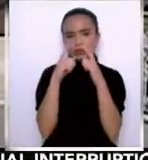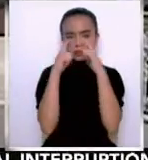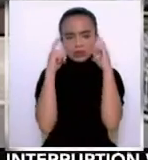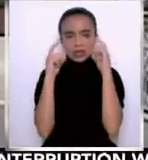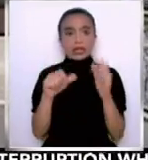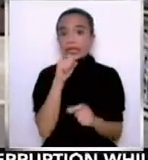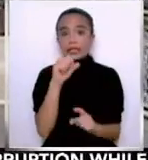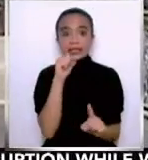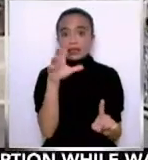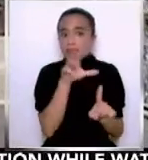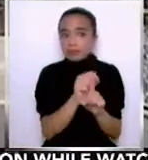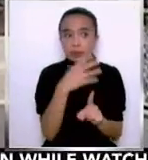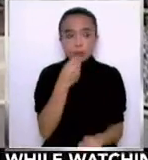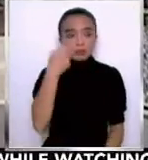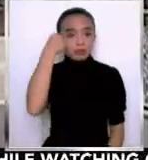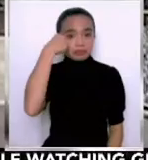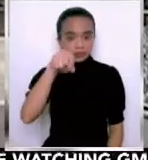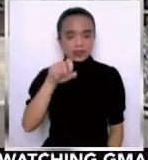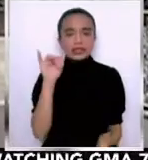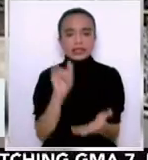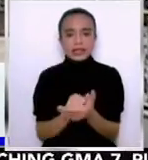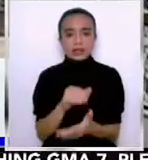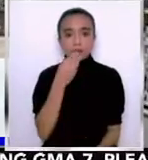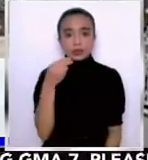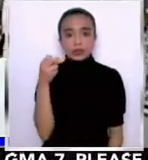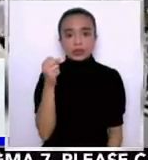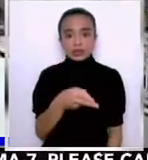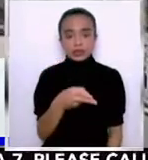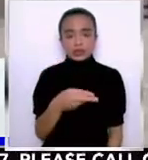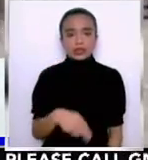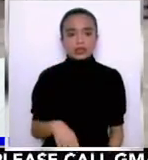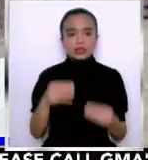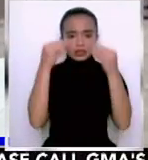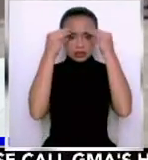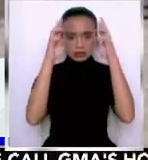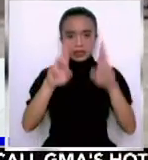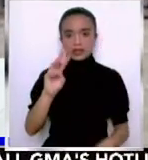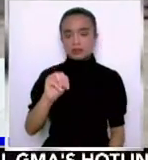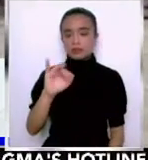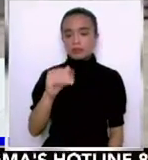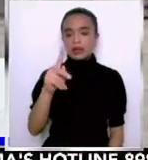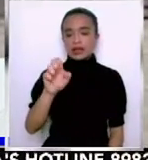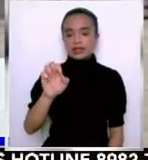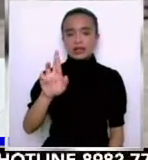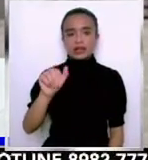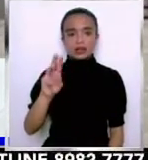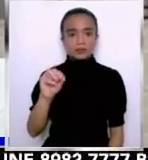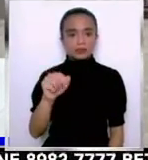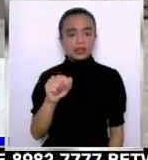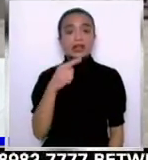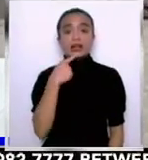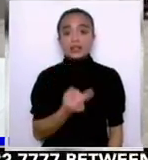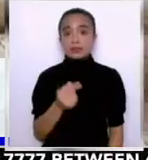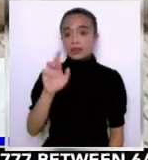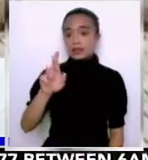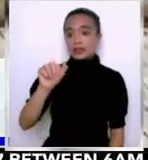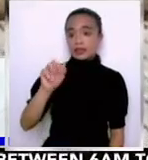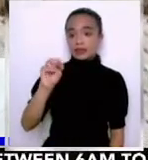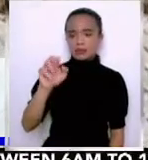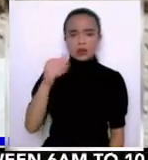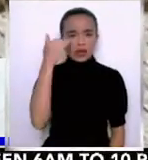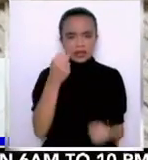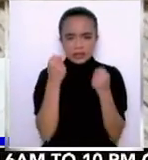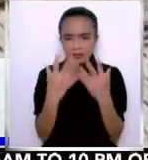violator. Ito ang ipinag-utos ni Cebu City Mayor Mike Rama sa kapulisan. Ayon kay Rama, dahil sa dami ng tao sa